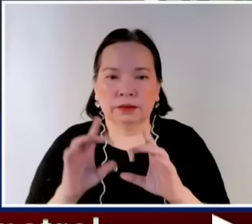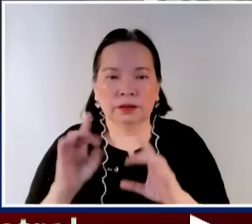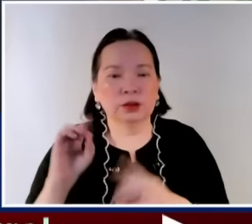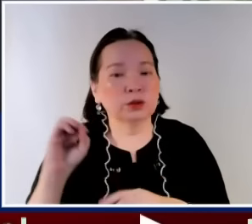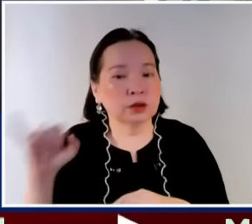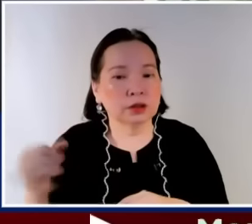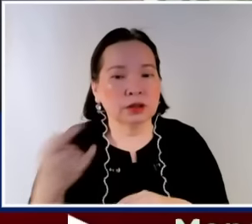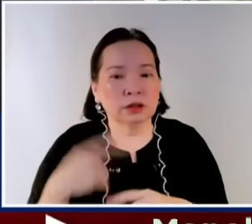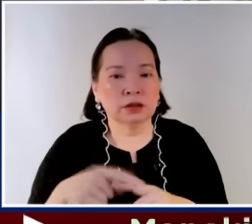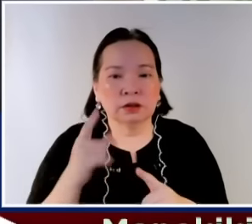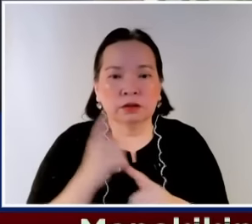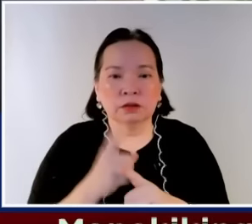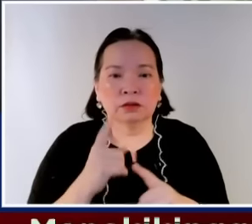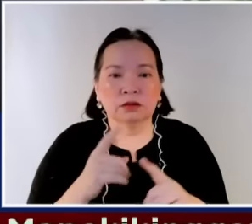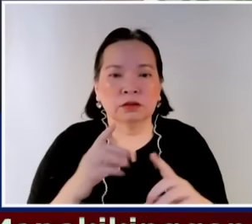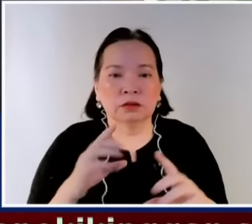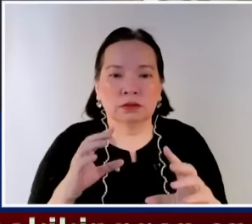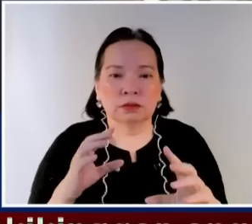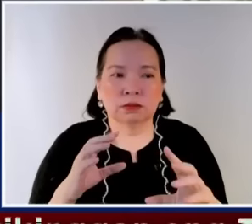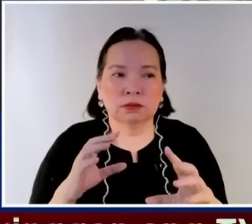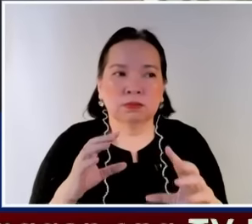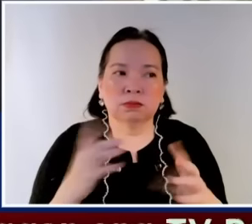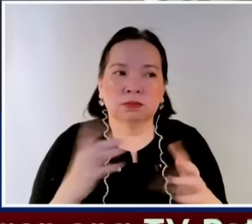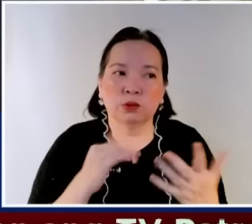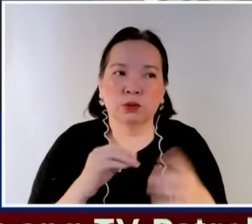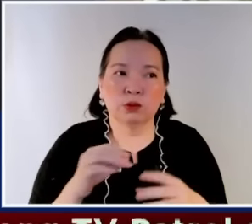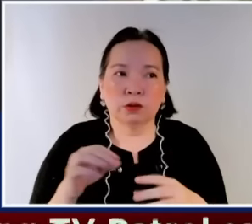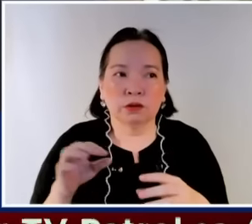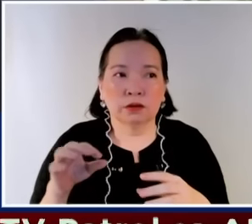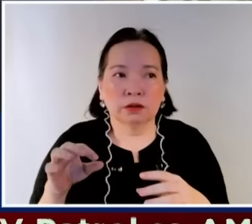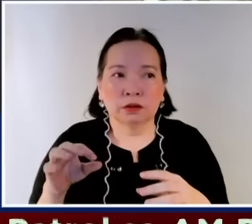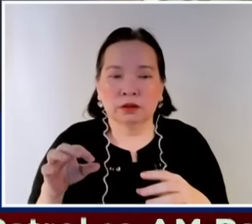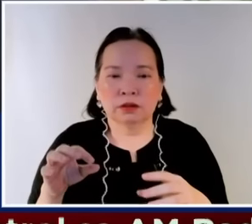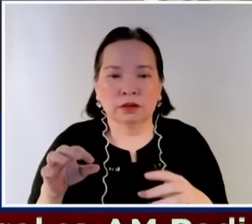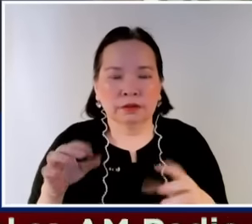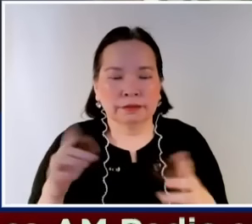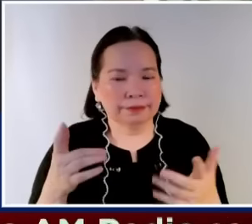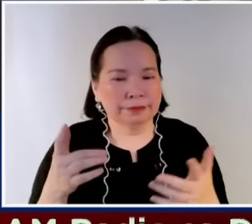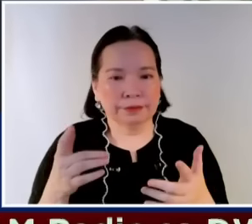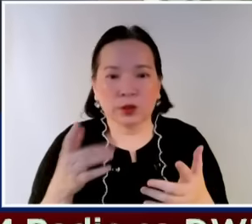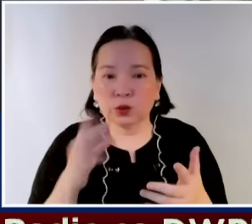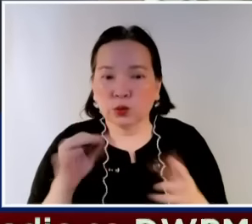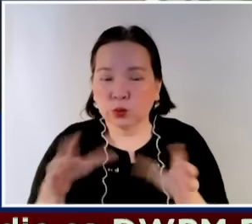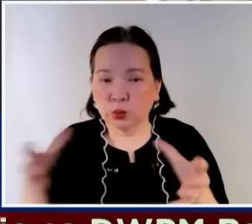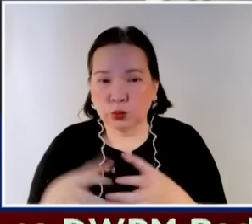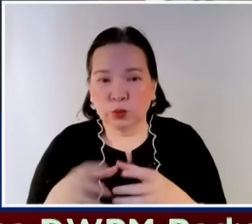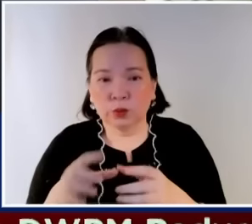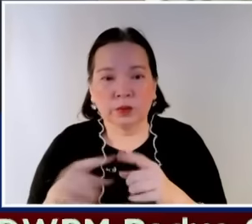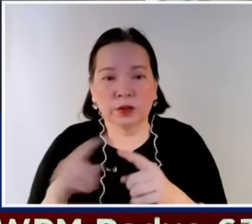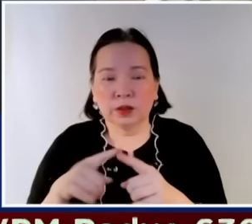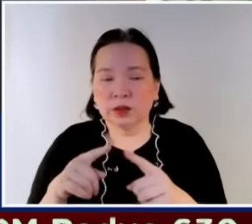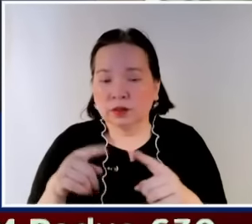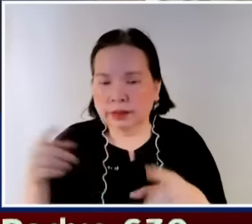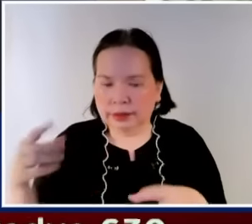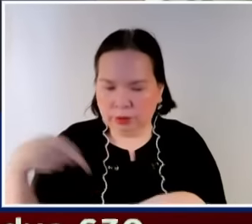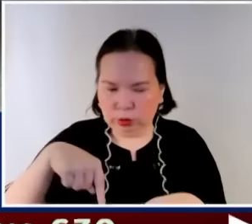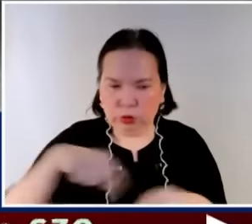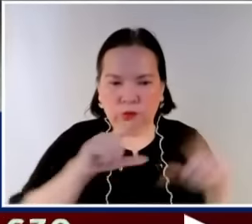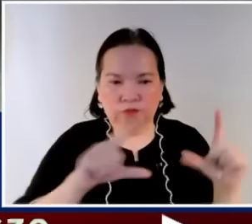komprehensibong financial investigation laban kay Pastor Quiboloy at kanyang grupo dahil sa mga kaso dito sa Pilipinas at sa